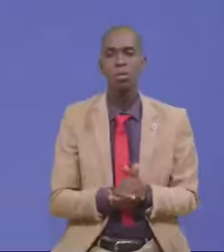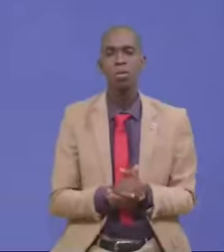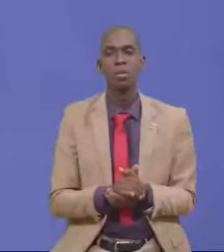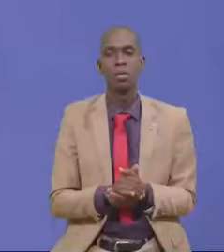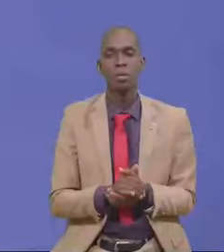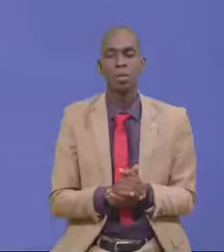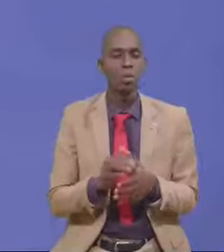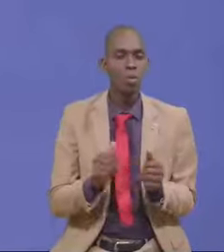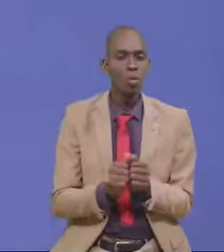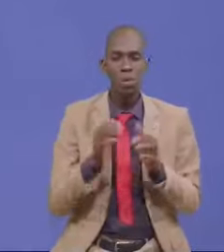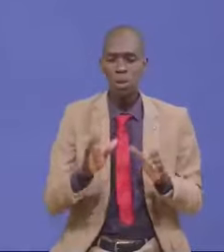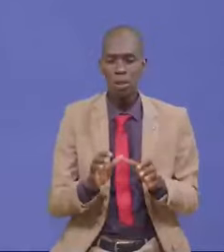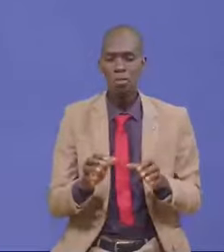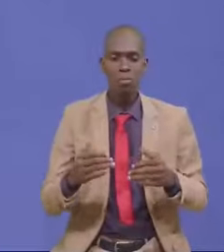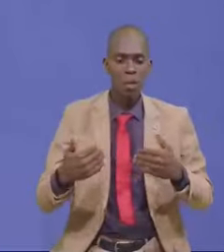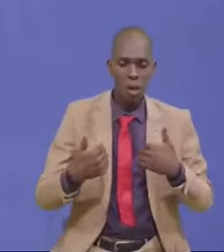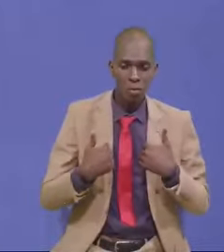sans faire quelque chose.